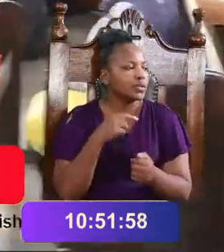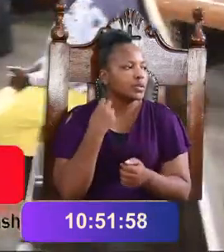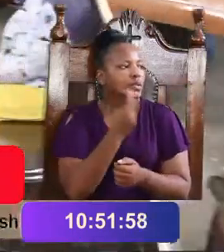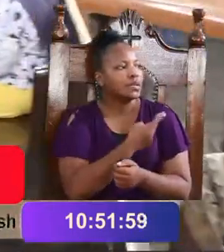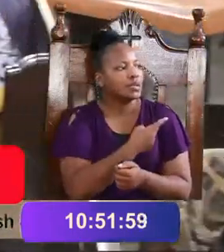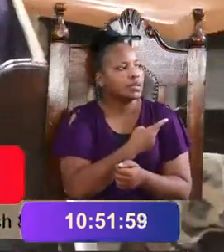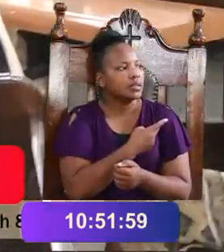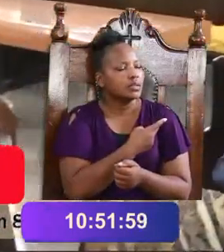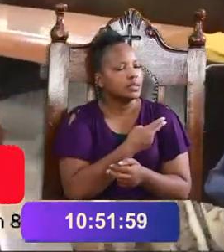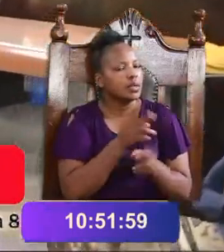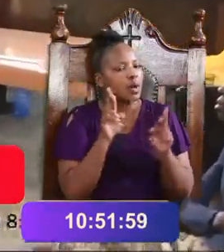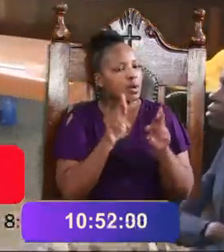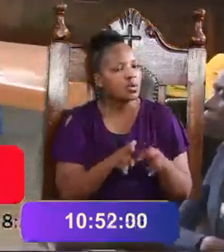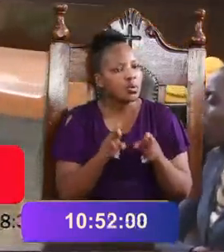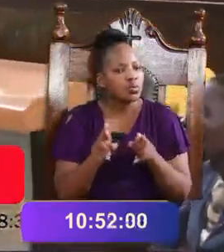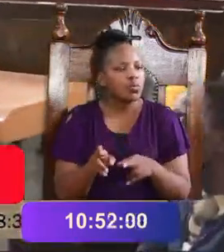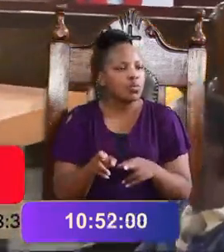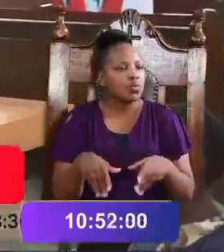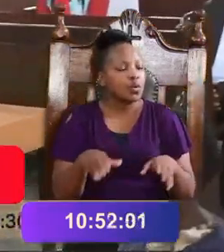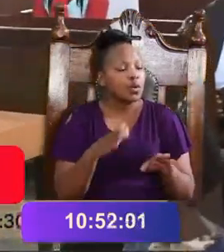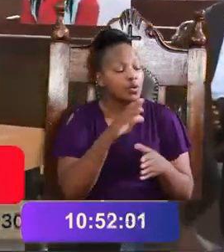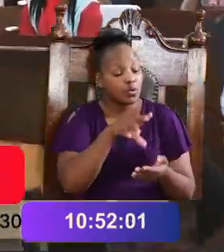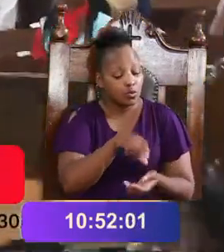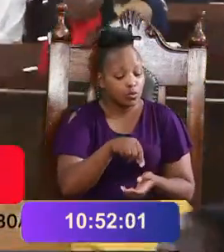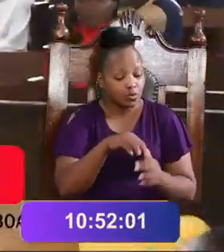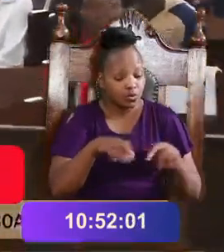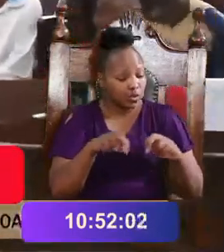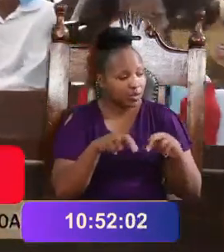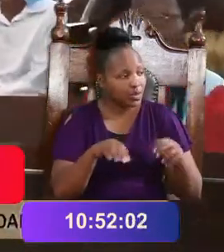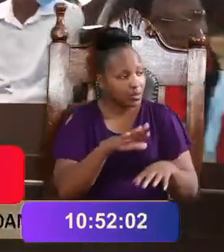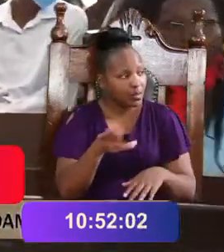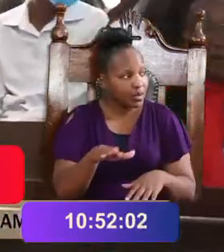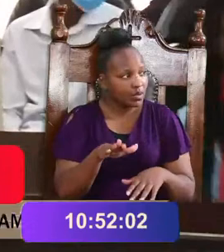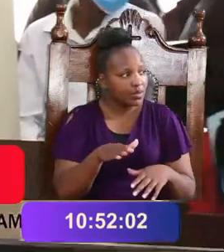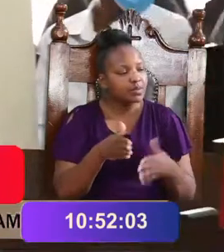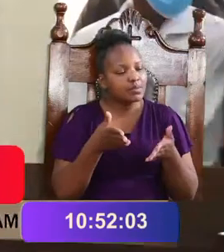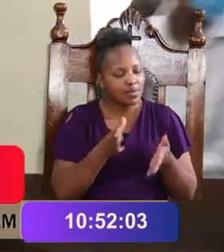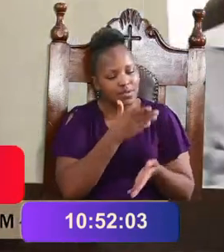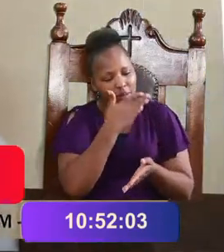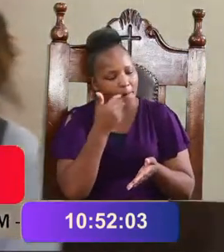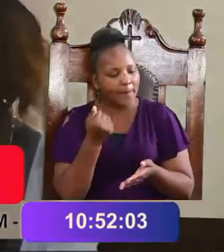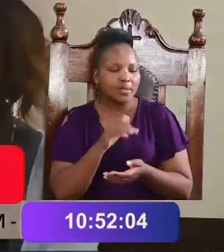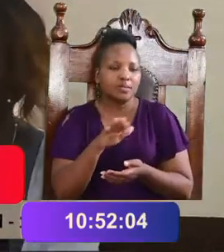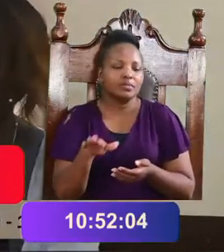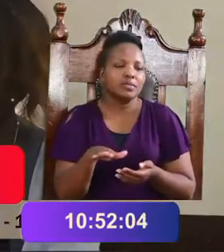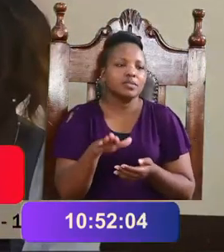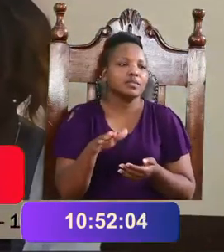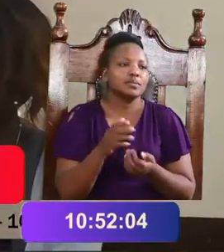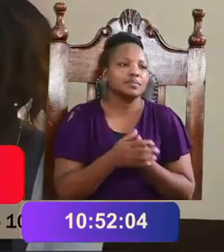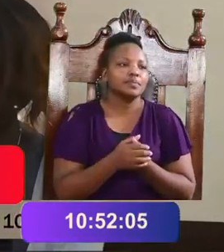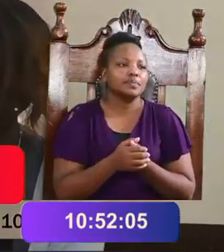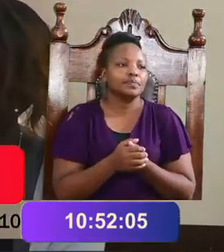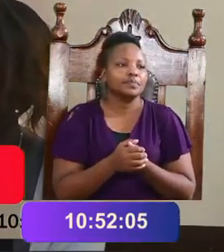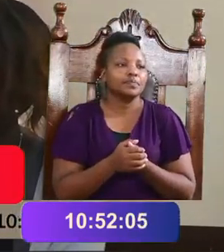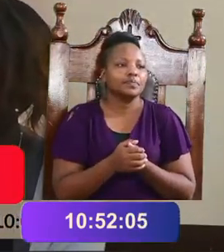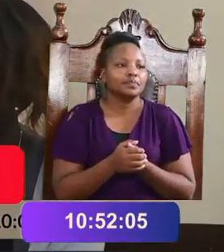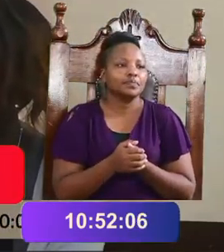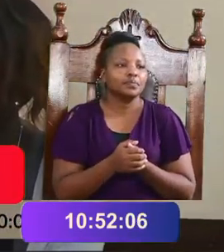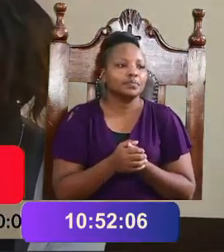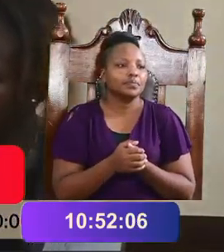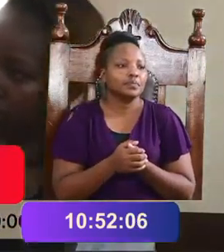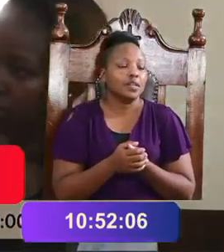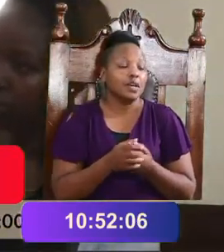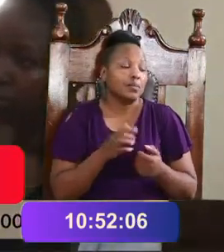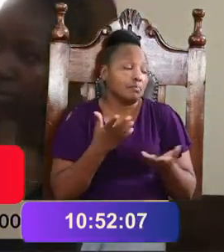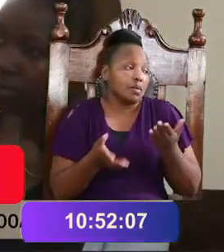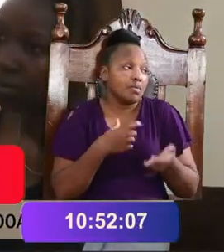Na kama kawaida tunasema, kama ni kanisa unatafuta, umefika. This is the best church you can be in. Lakini kama ni